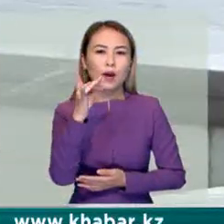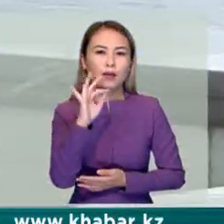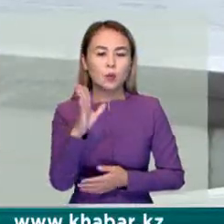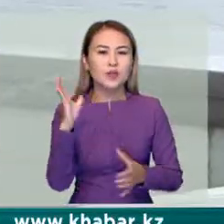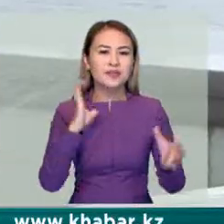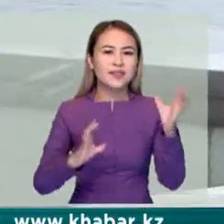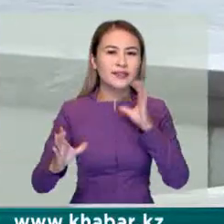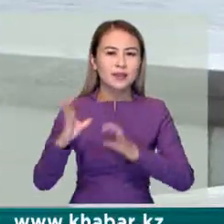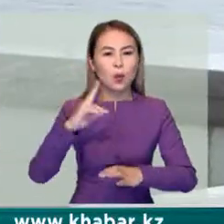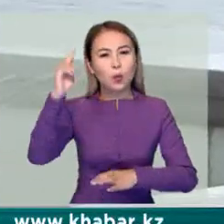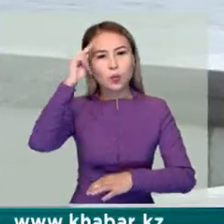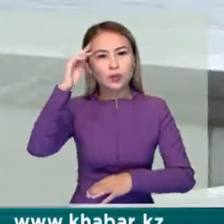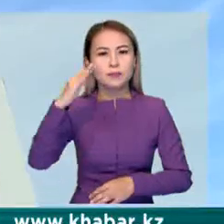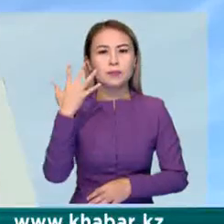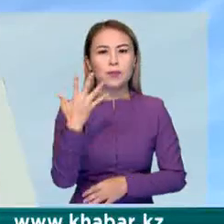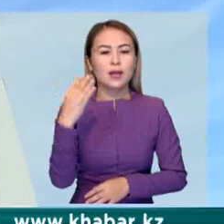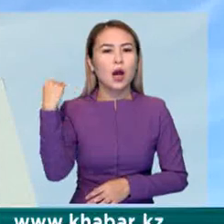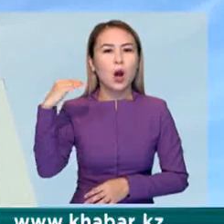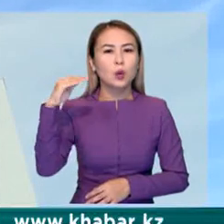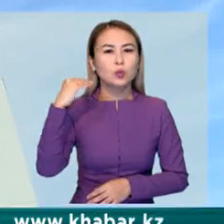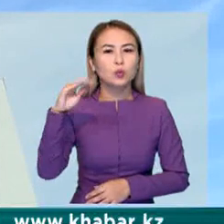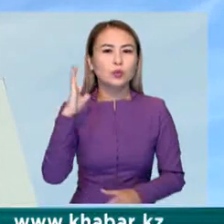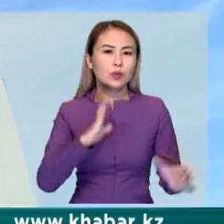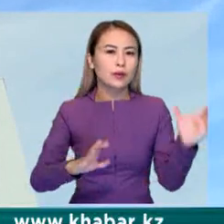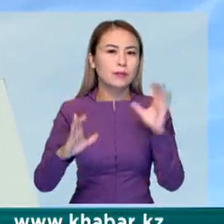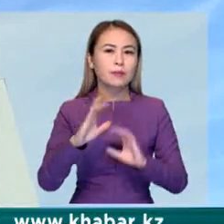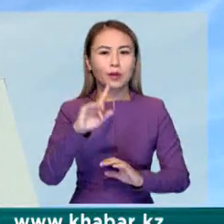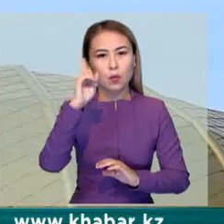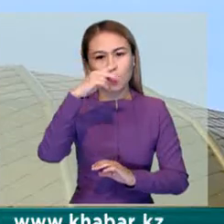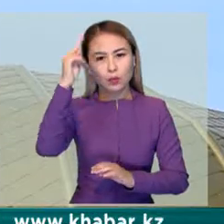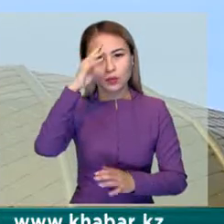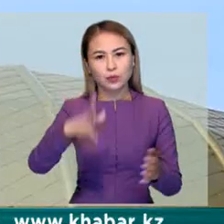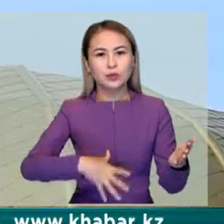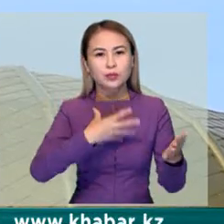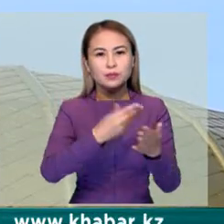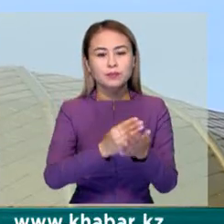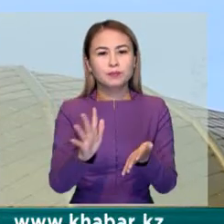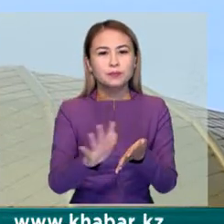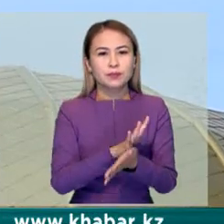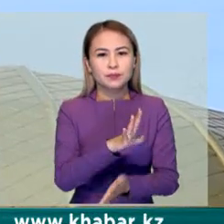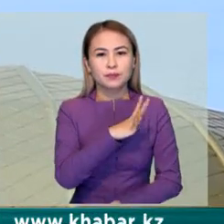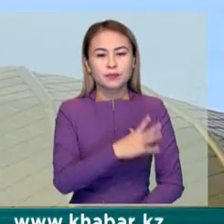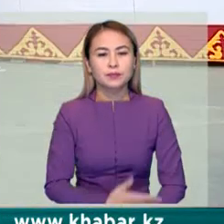Нұр-Мүбәрак университетінде оқитын 5 ақтөбелік студенттің 1 жылдық оқу ақысы төленді.